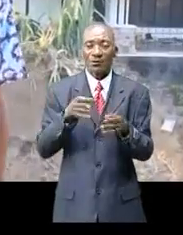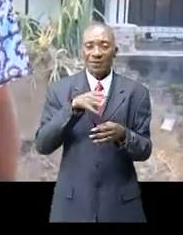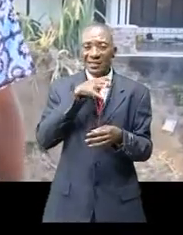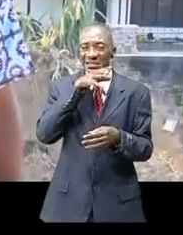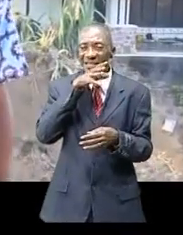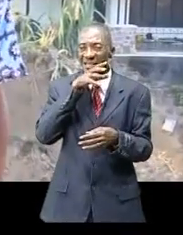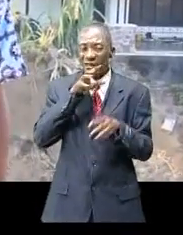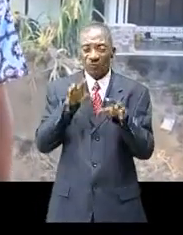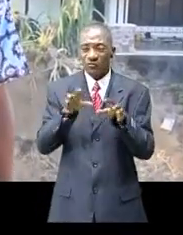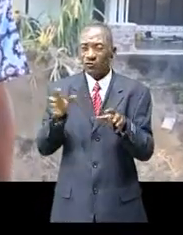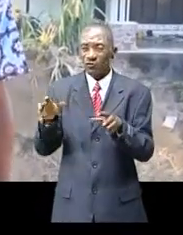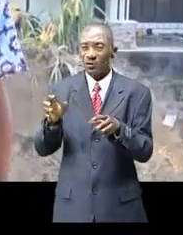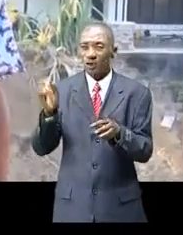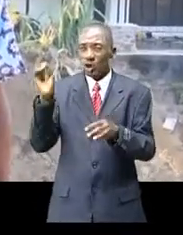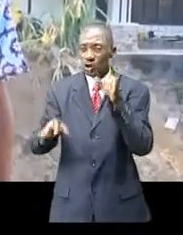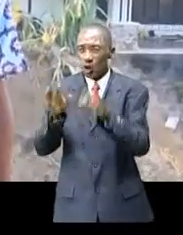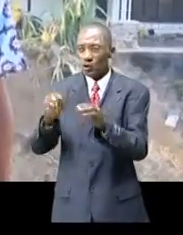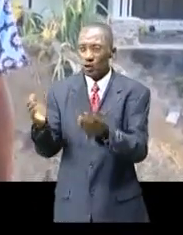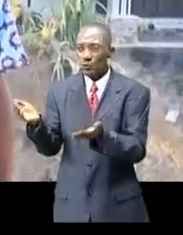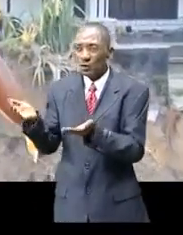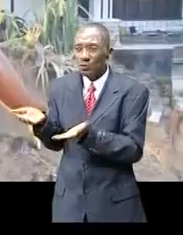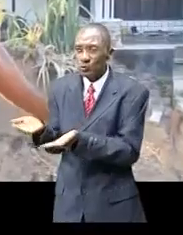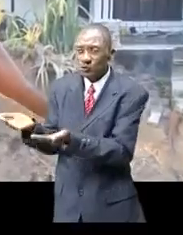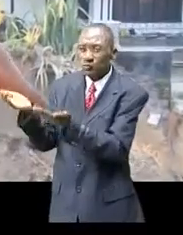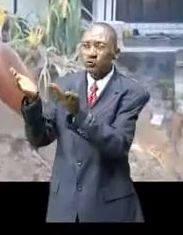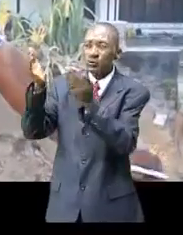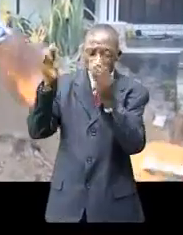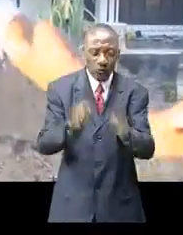de vous, de votre aide, ça nous fera vraiment du bien. Il y a